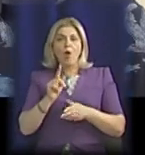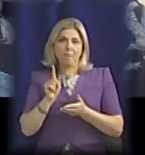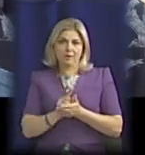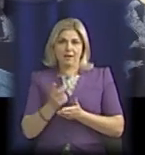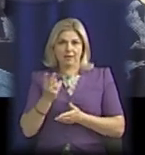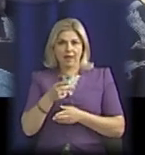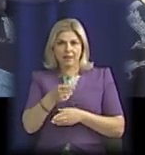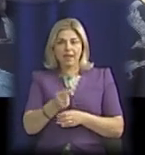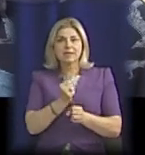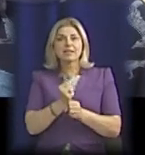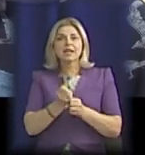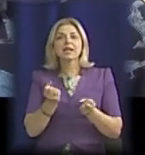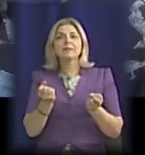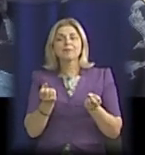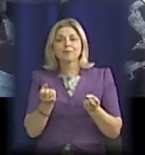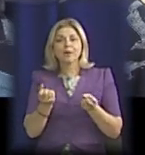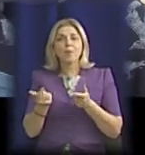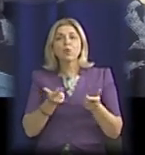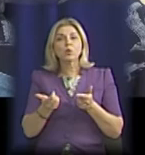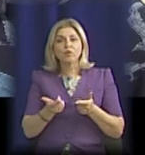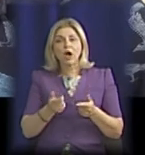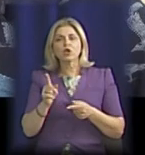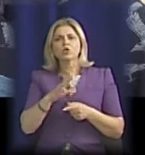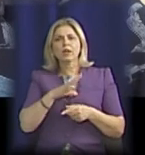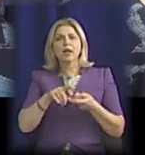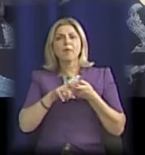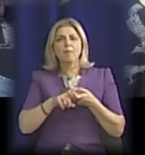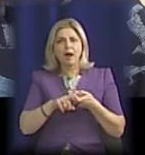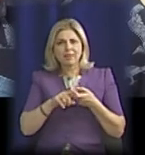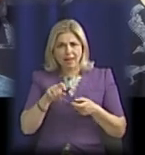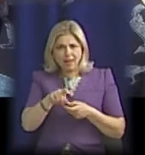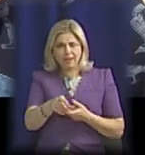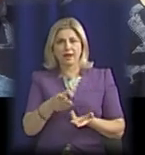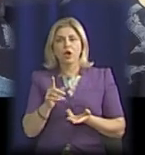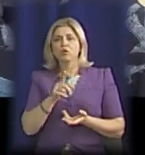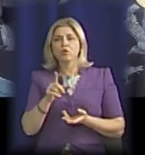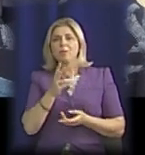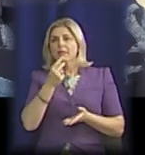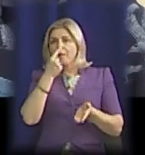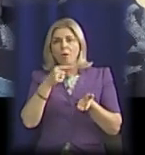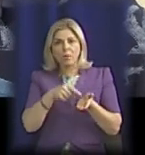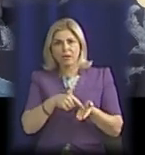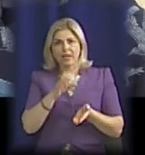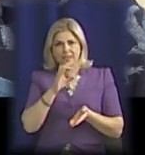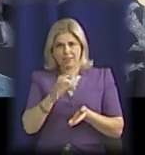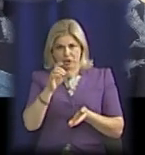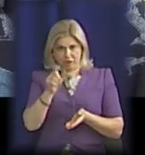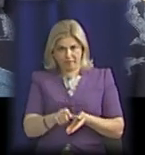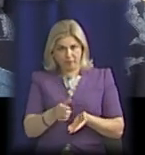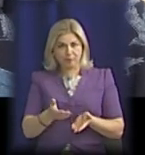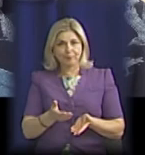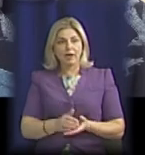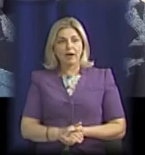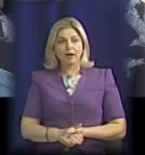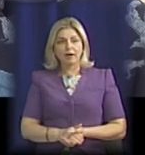хлорувати, для того, щоб не було бактерій і щоб вона не попадала споживачу.